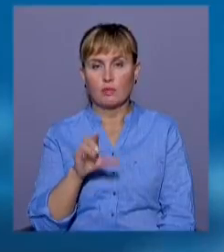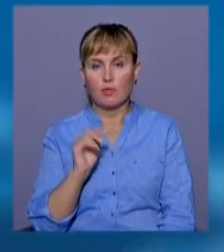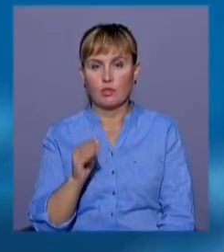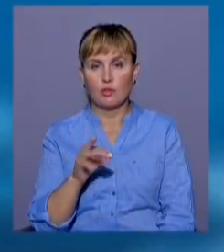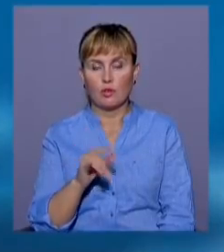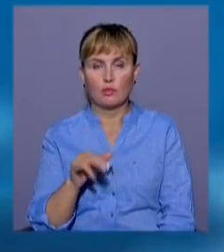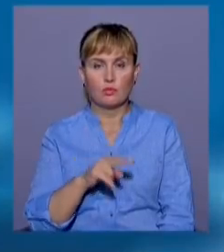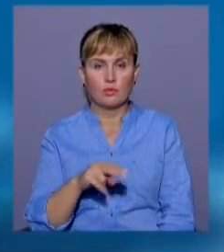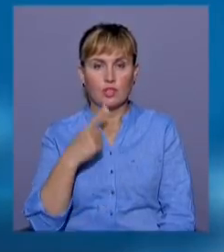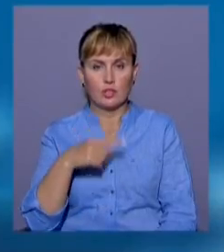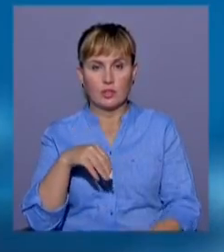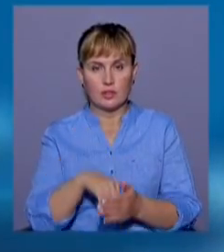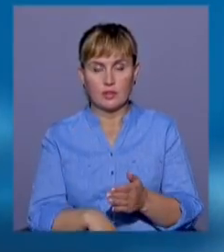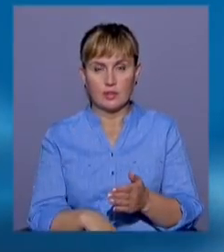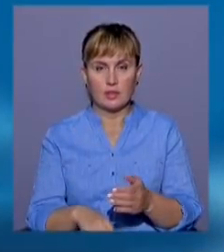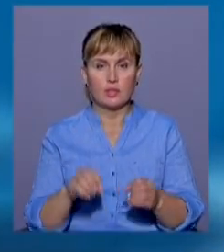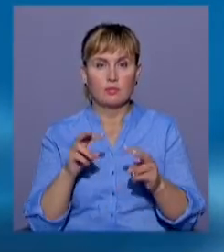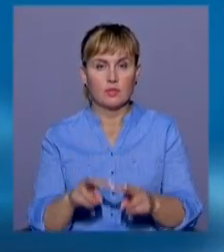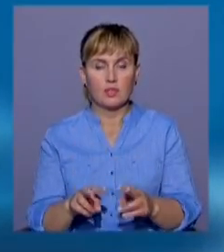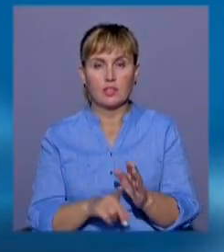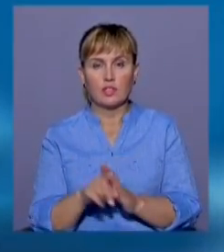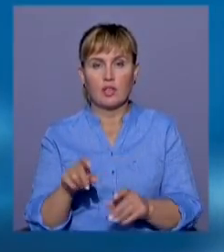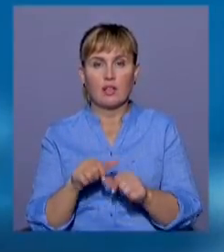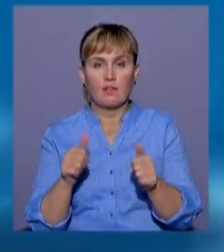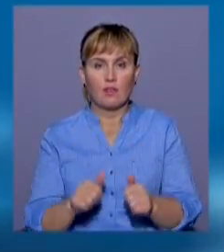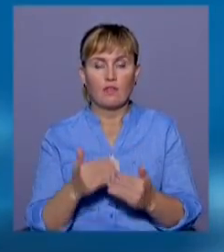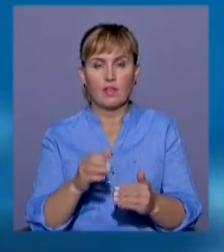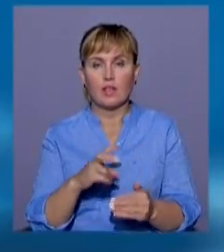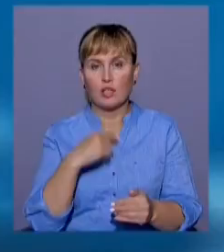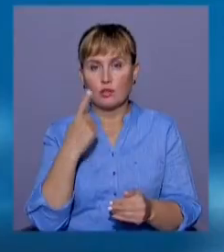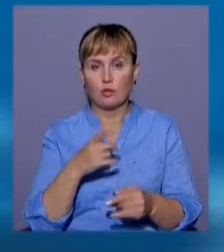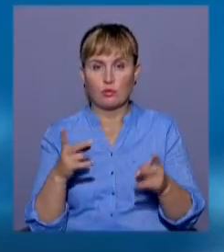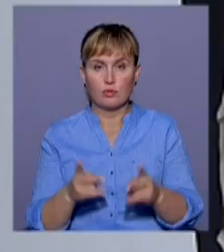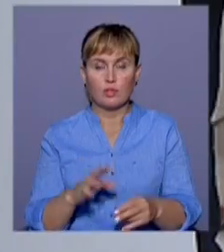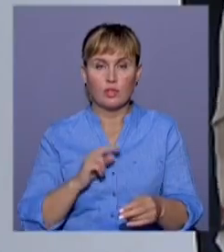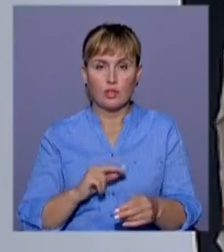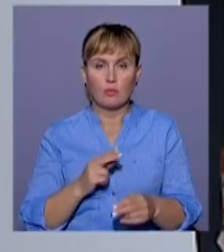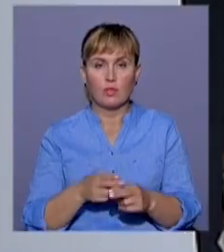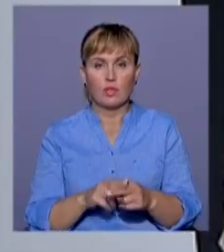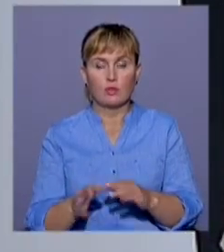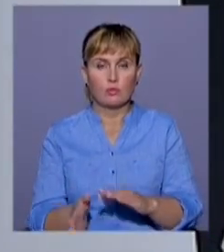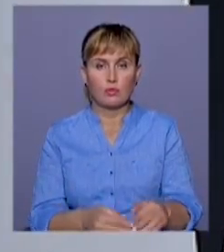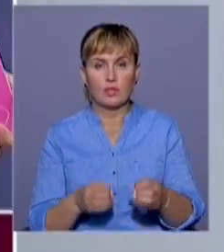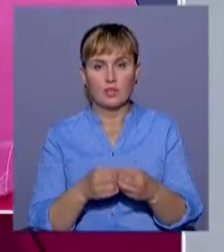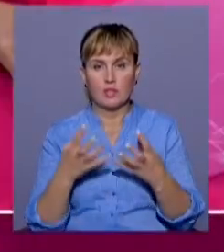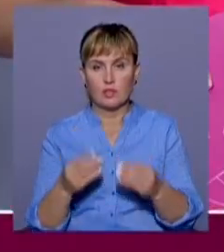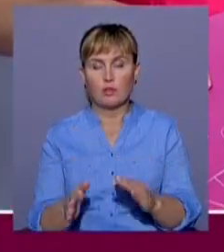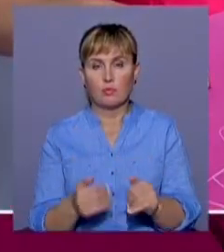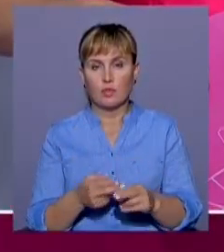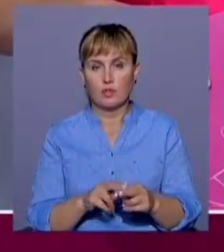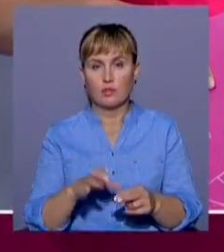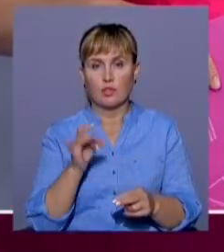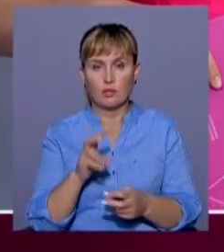себе иметь удостоверение личности. Специалисты сначала оформят вас как лицо, нуждающееся в работе. На это уйдет 10 дней. После этого